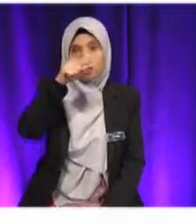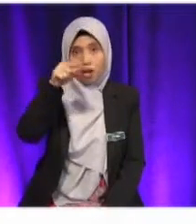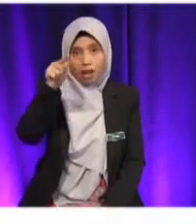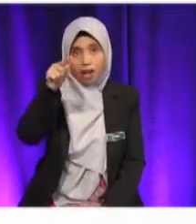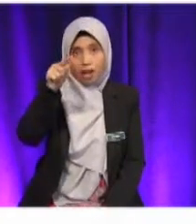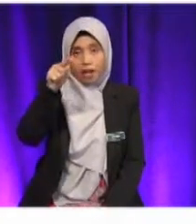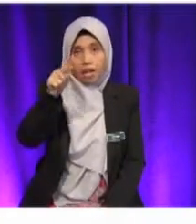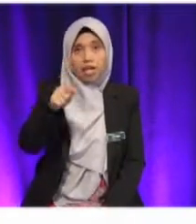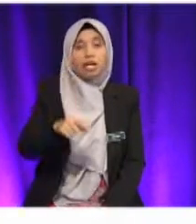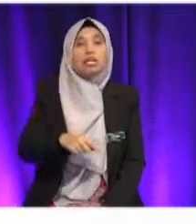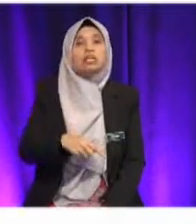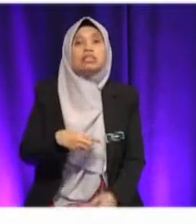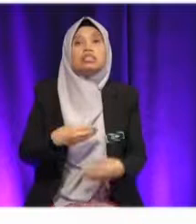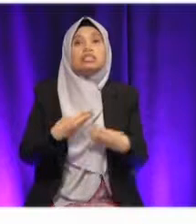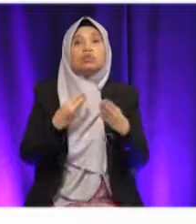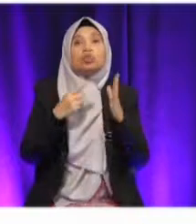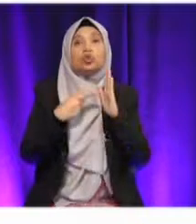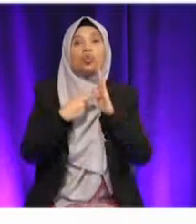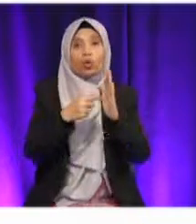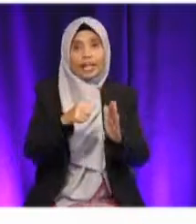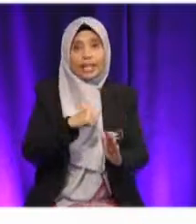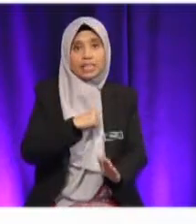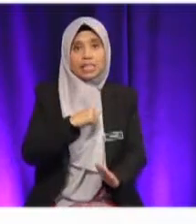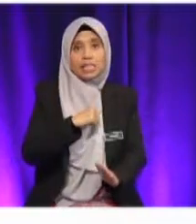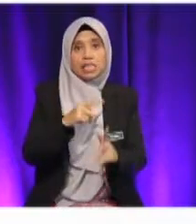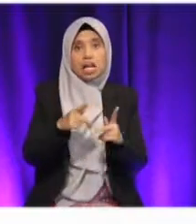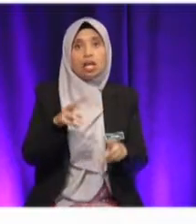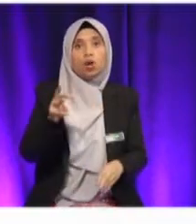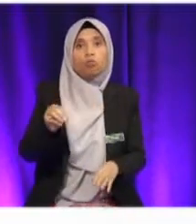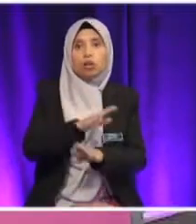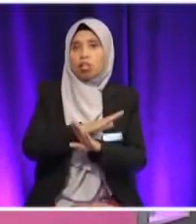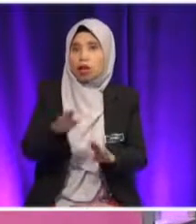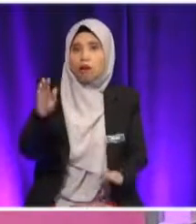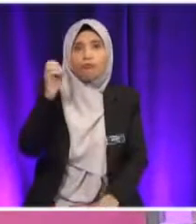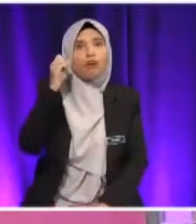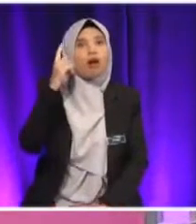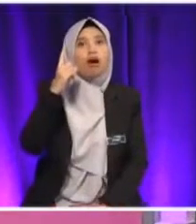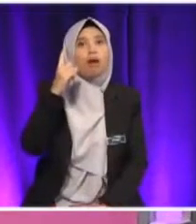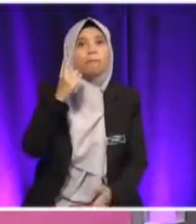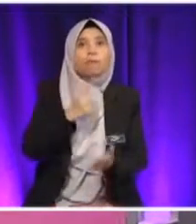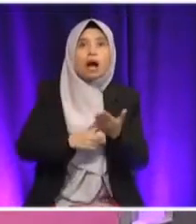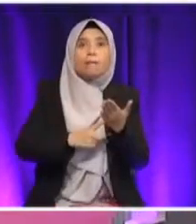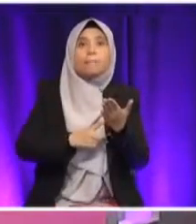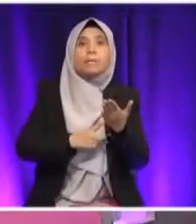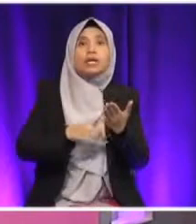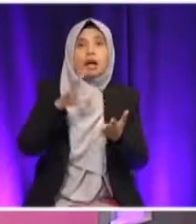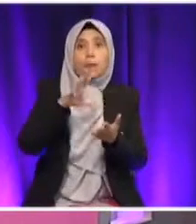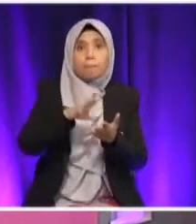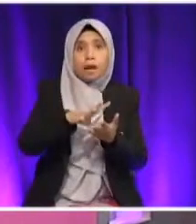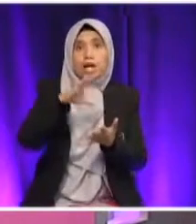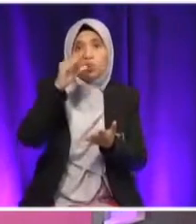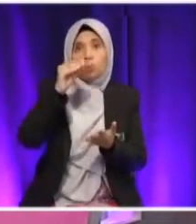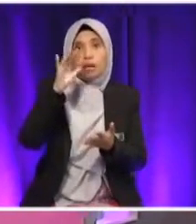refleksi pada diri dia Wah kalo gue tuh tak faham cecak fabrikat sini Apakah maklumat yang tidak faham